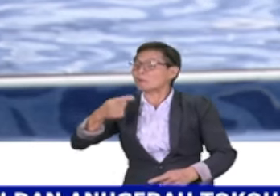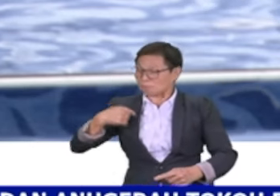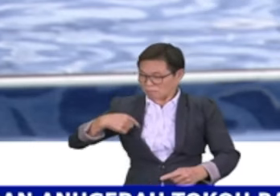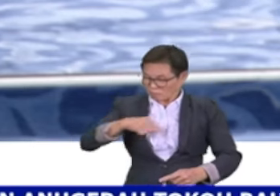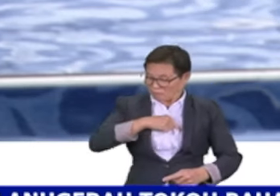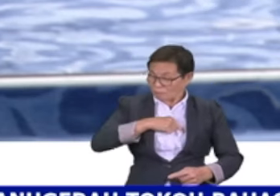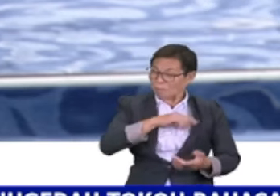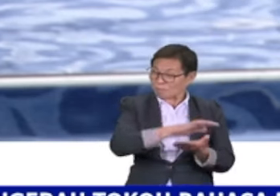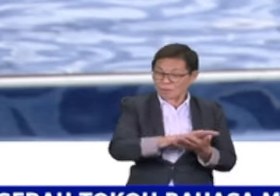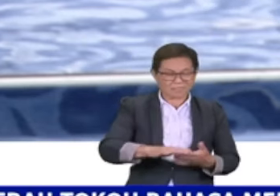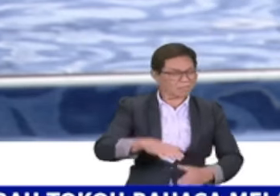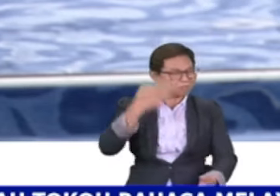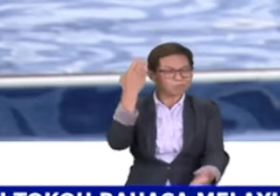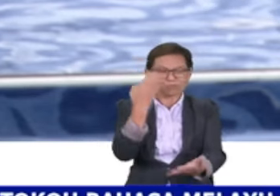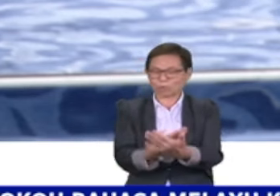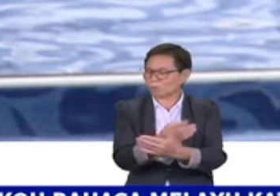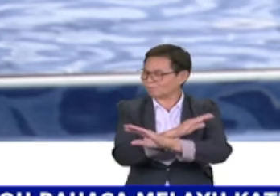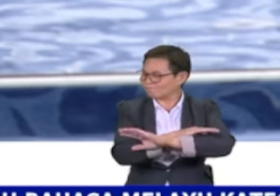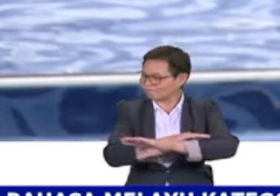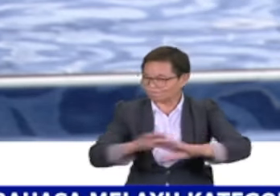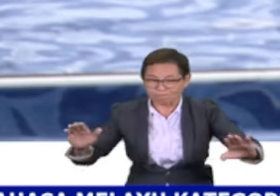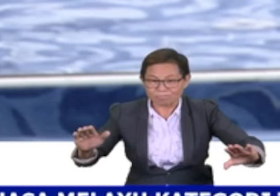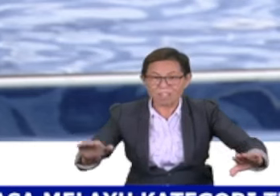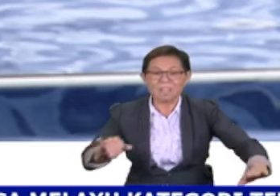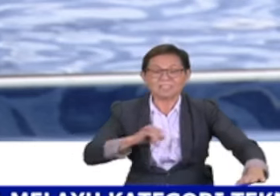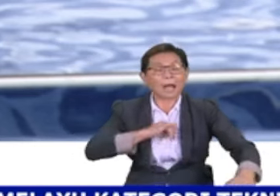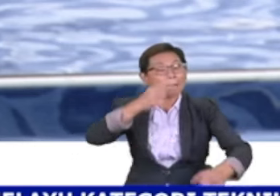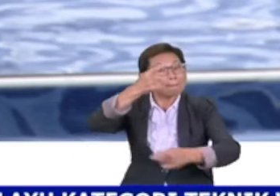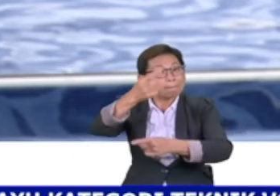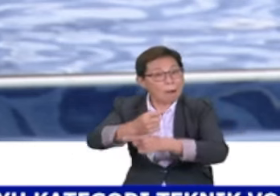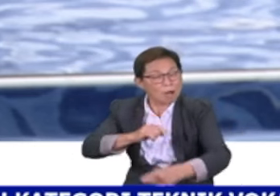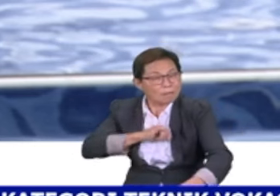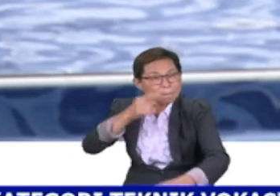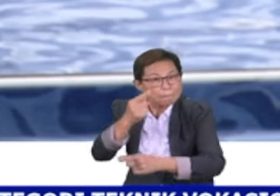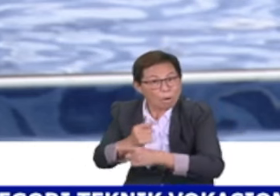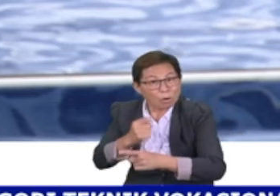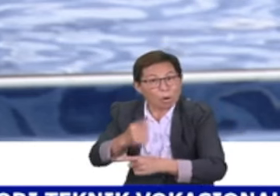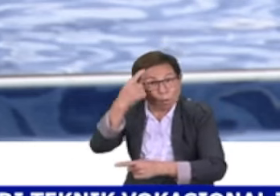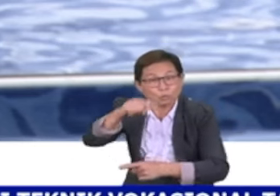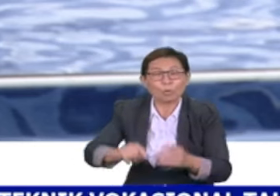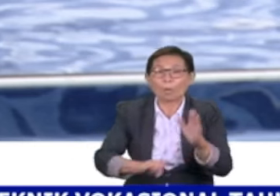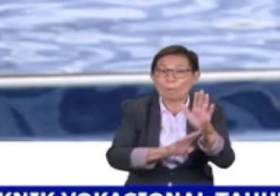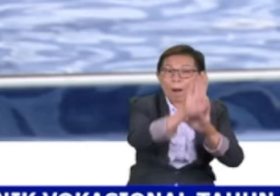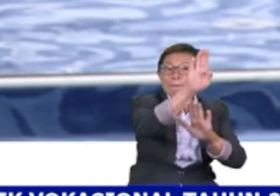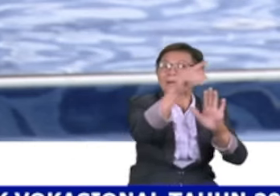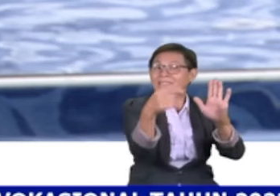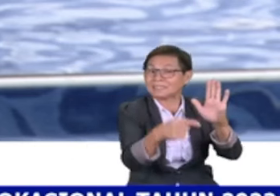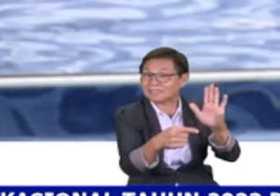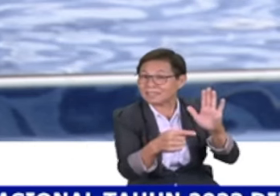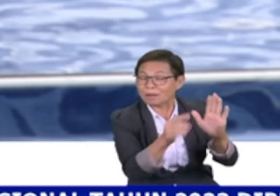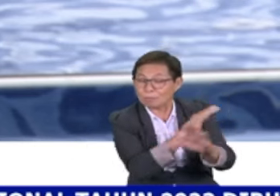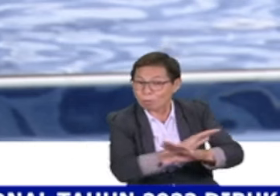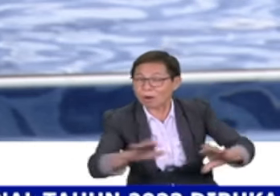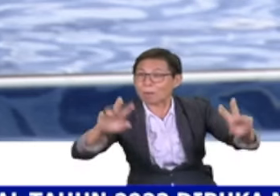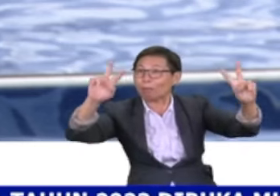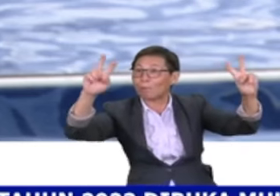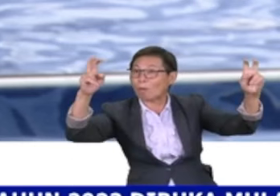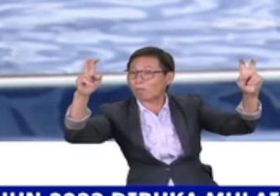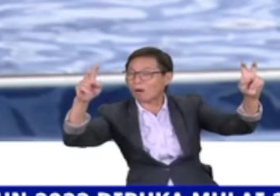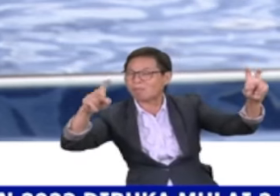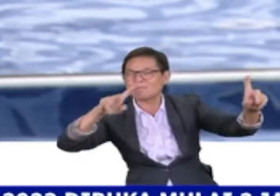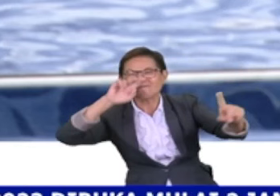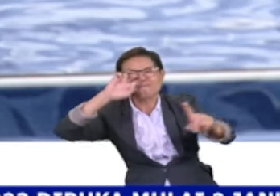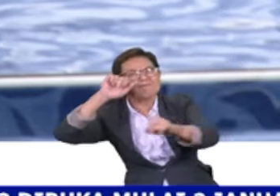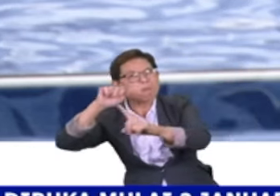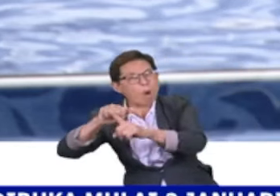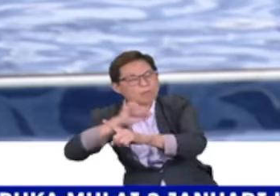Terbukti tidak benar. Jadi barilah kita betulkan kerana bagi saya Madani ini bukan saja slogan kosong.